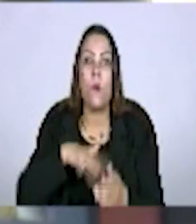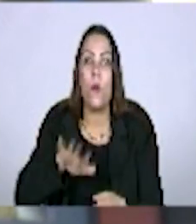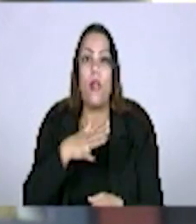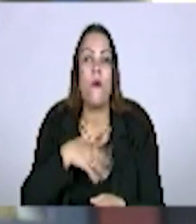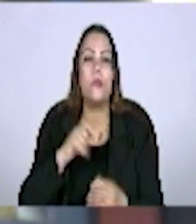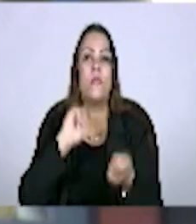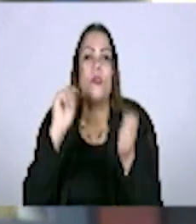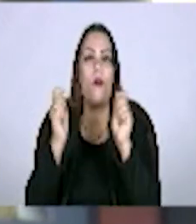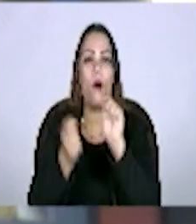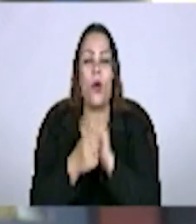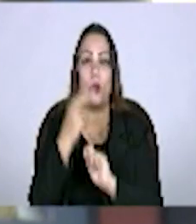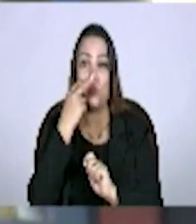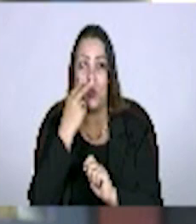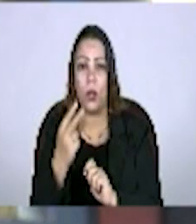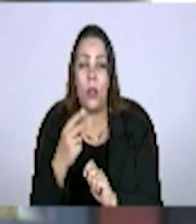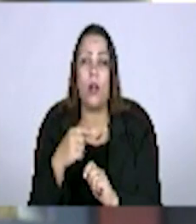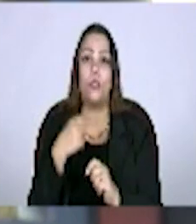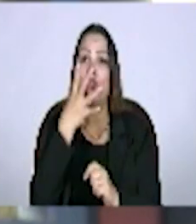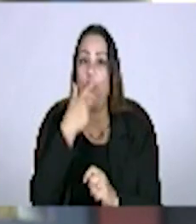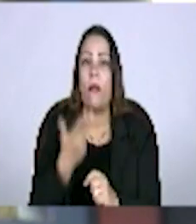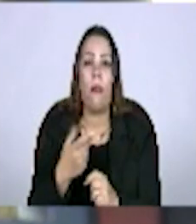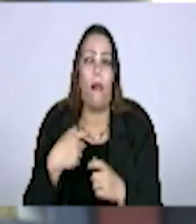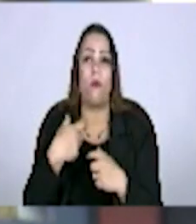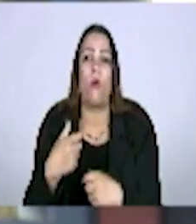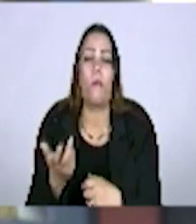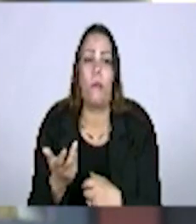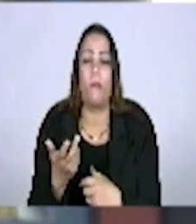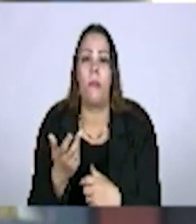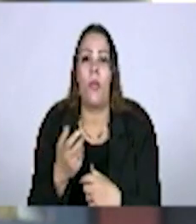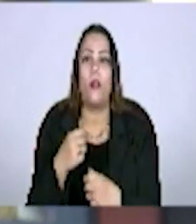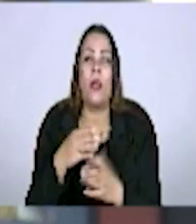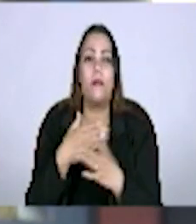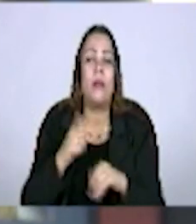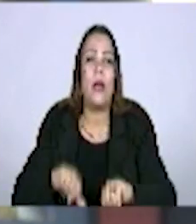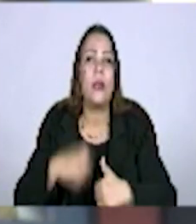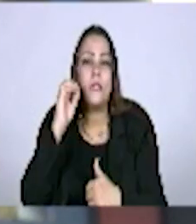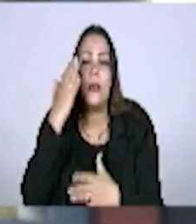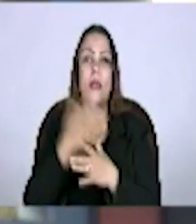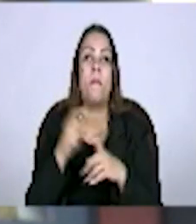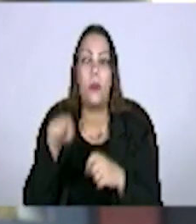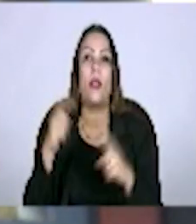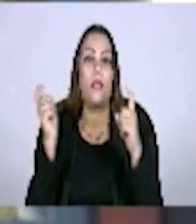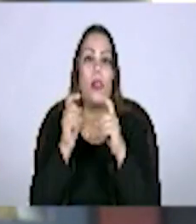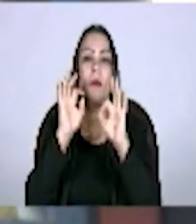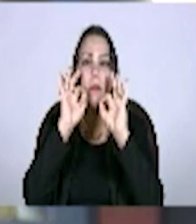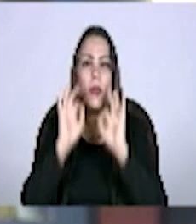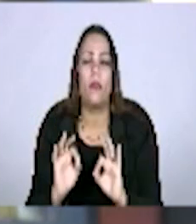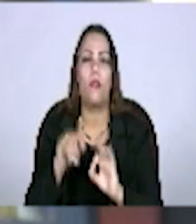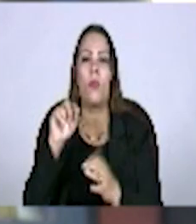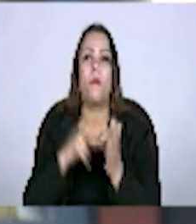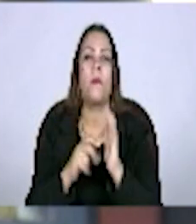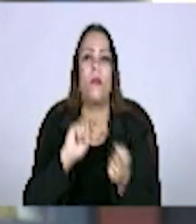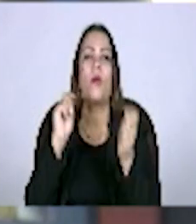احنا نغير نظرتنا اسلوبنا طريقتنا للحياه لان ده التحدي الحقيقي وده اللي يؤدي